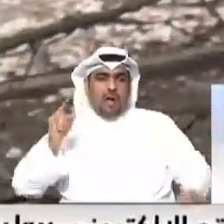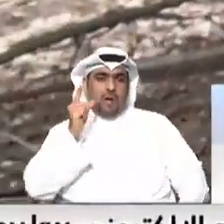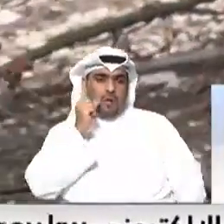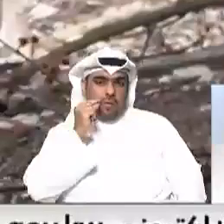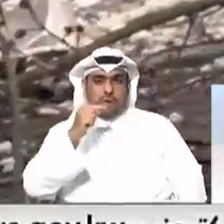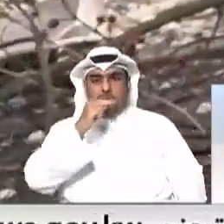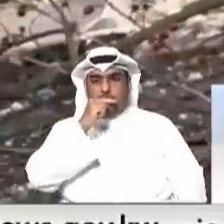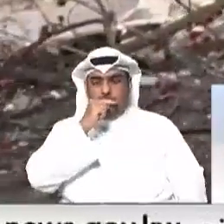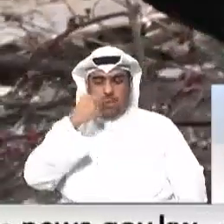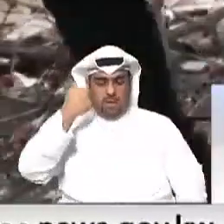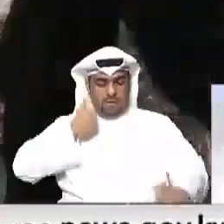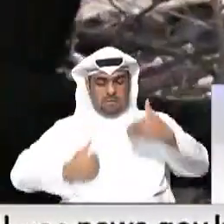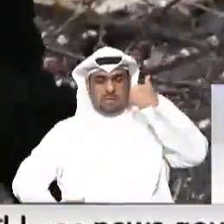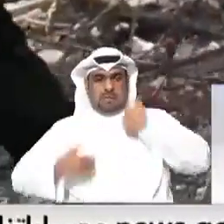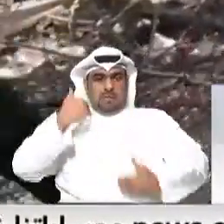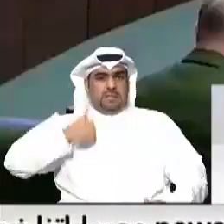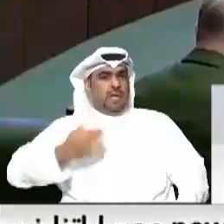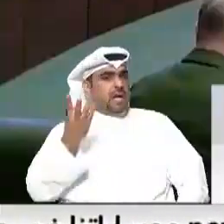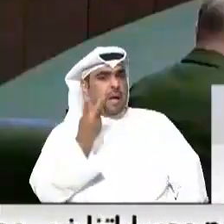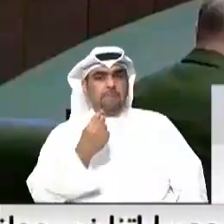الرئيس الأوكراني بالوحشي.